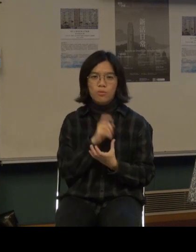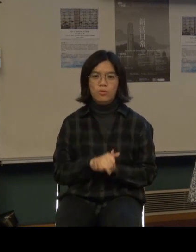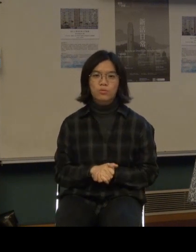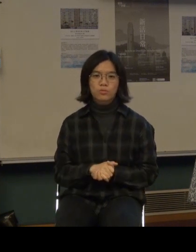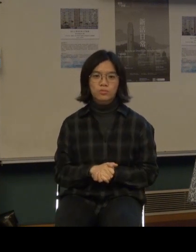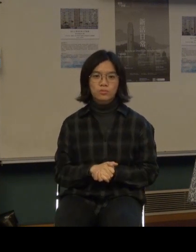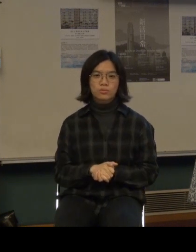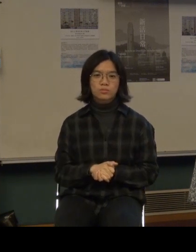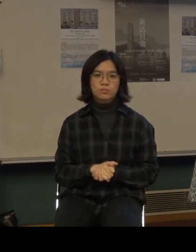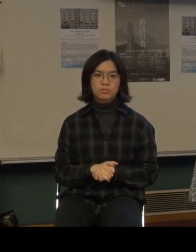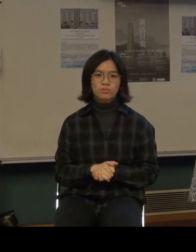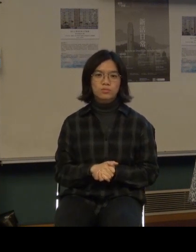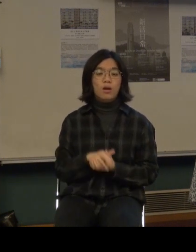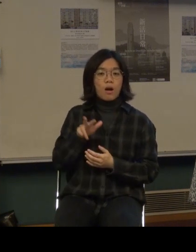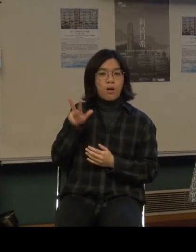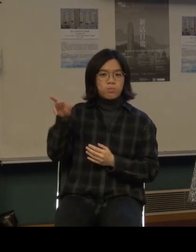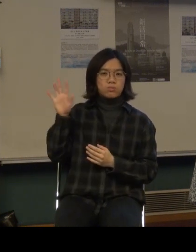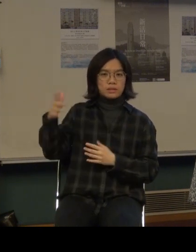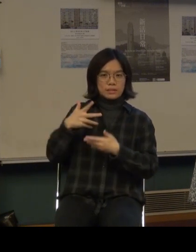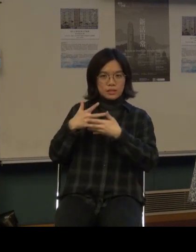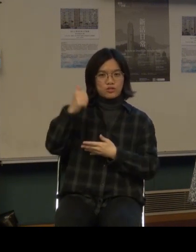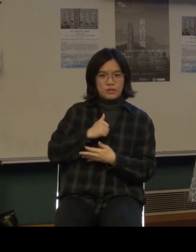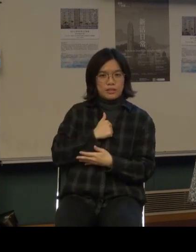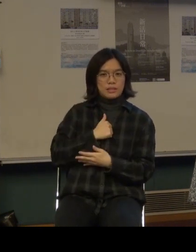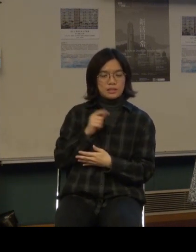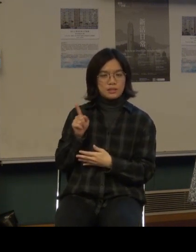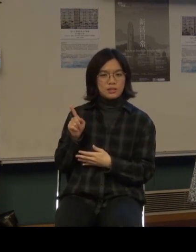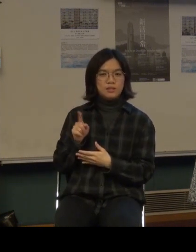好attract 係好吸引咗咧，去